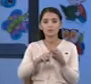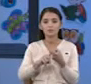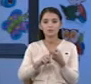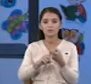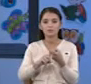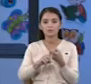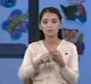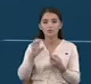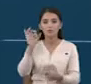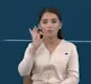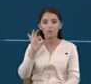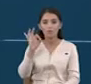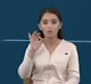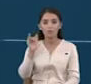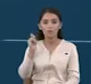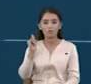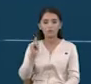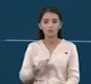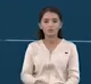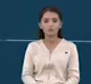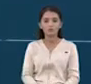Соединяем букву О.